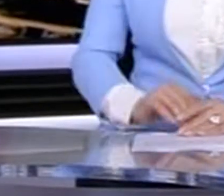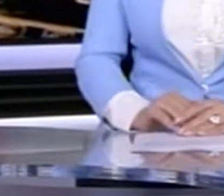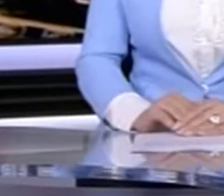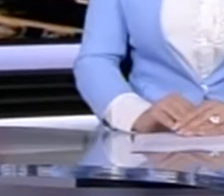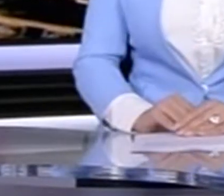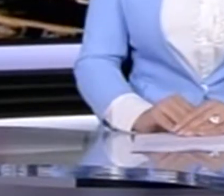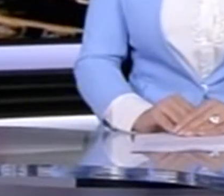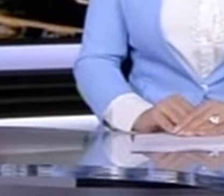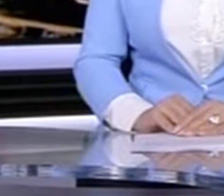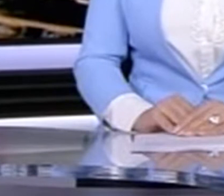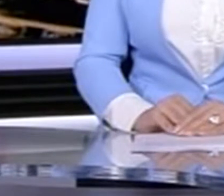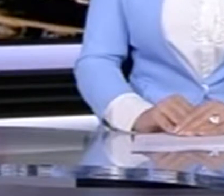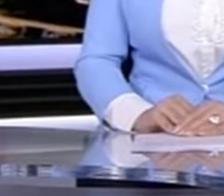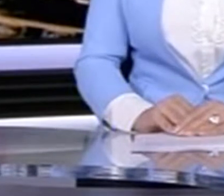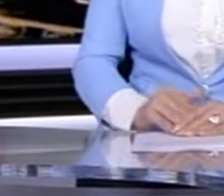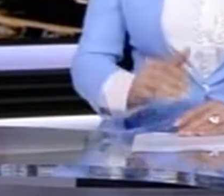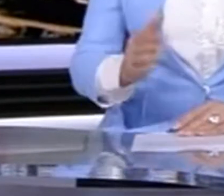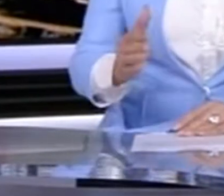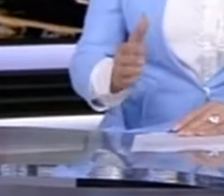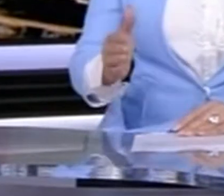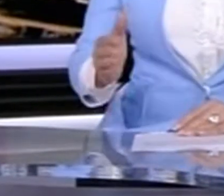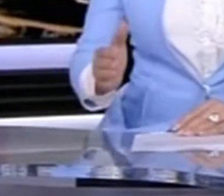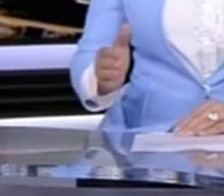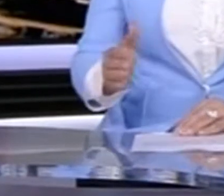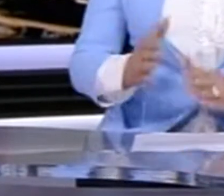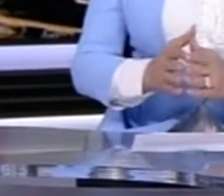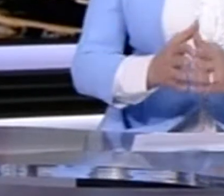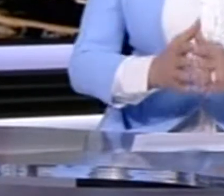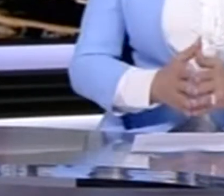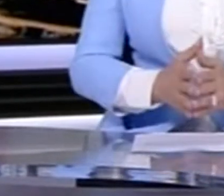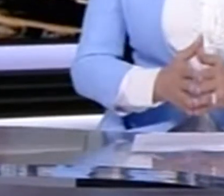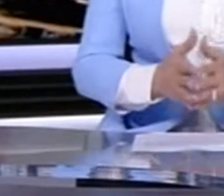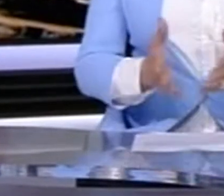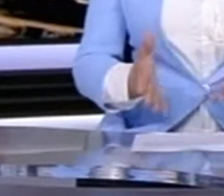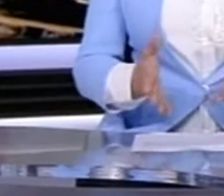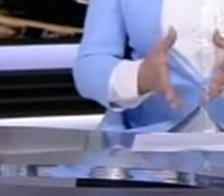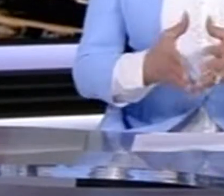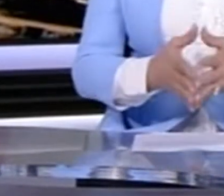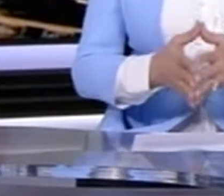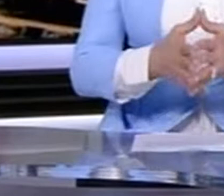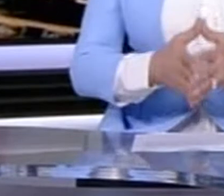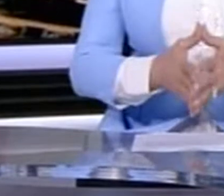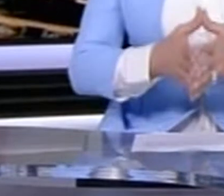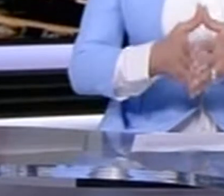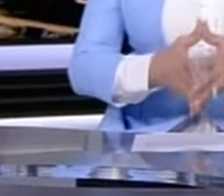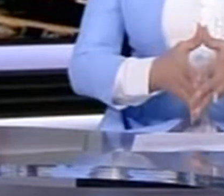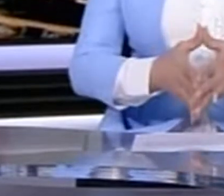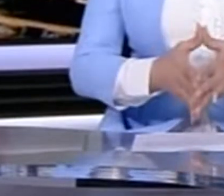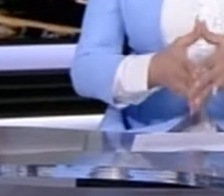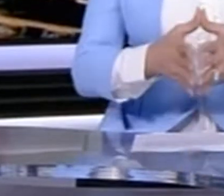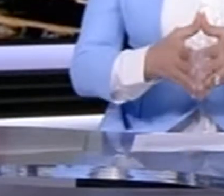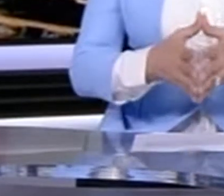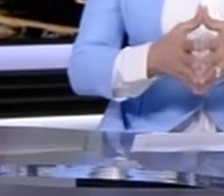موجه لسمو رئيس مجلس الوزراء من 3 نواب و5 محاور، وذلك ضمن الأسبوع